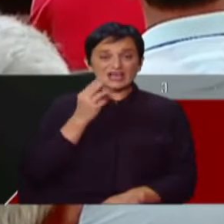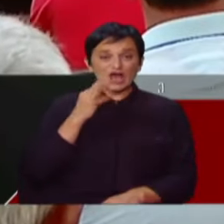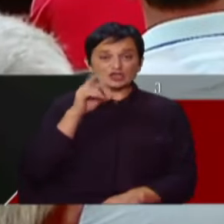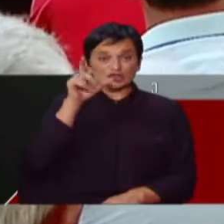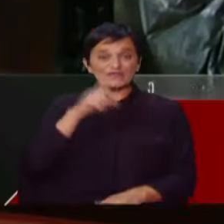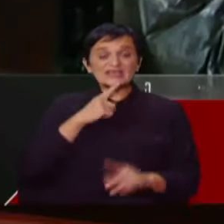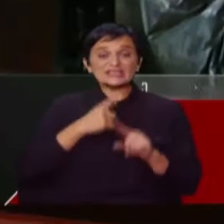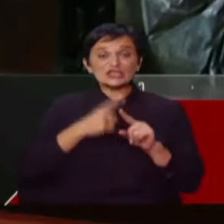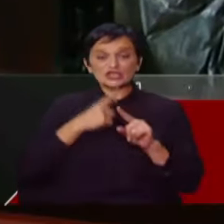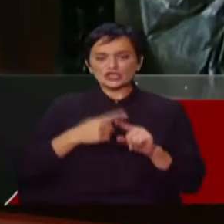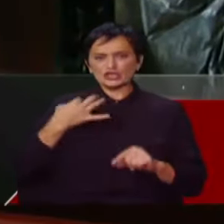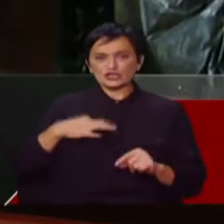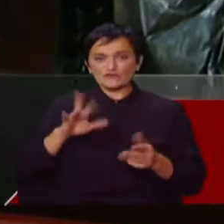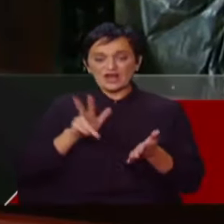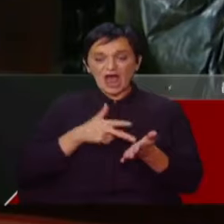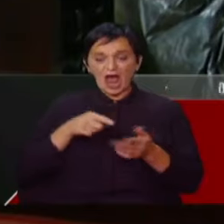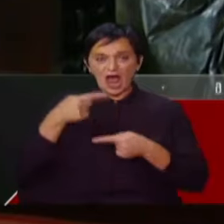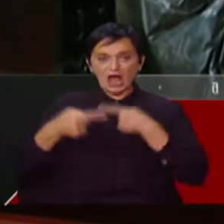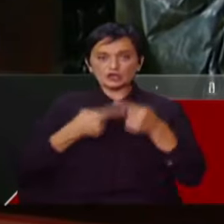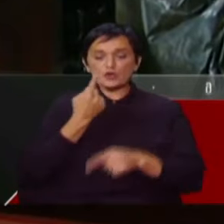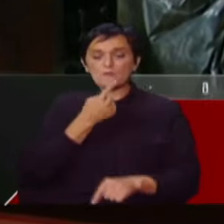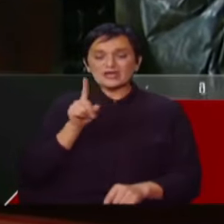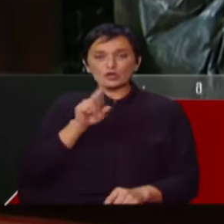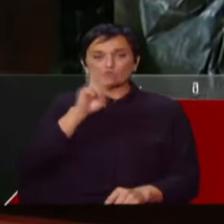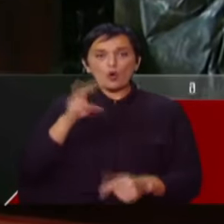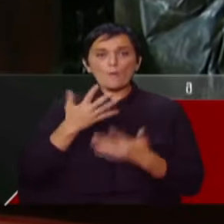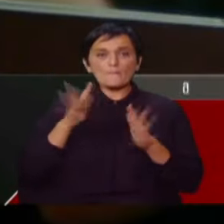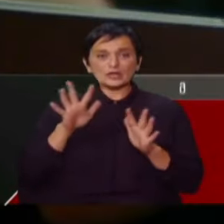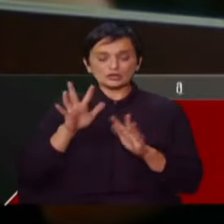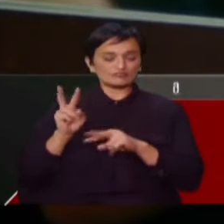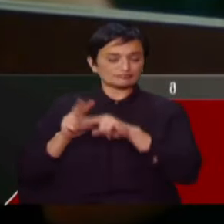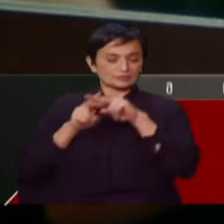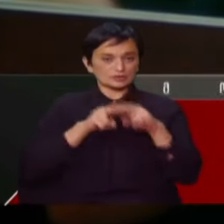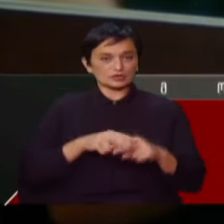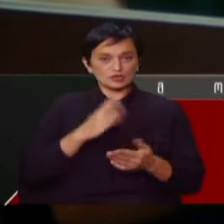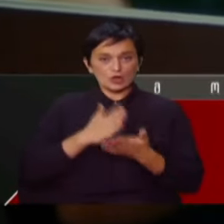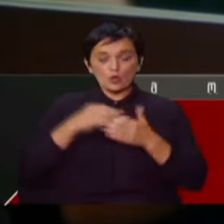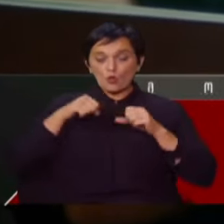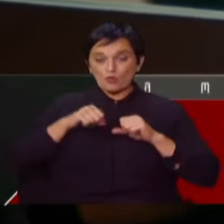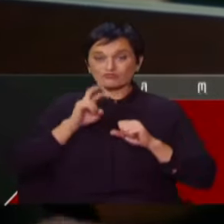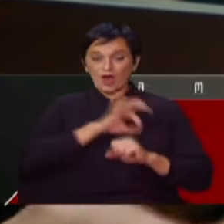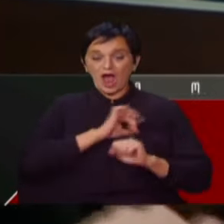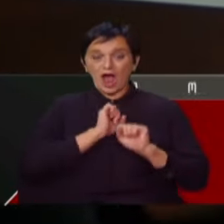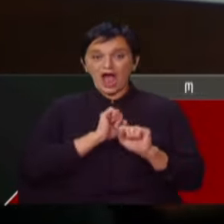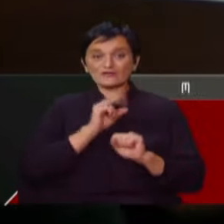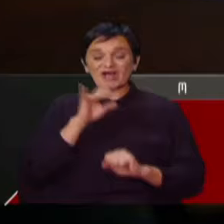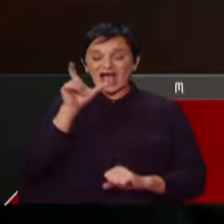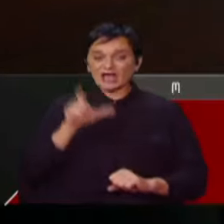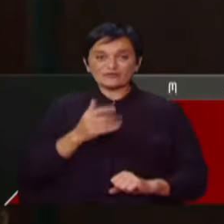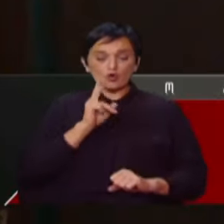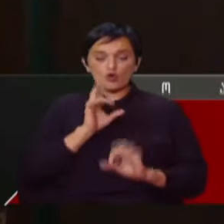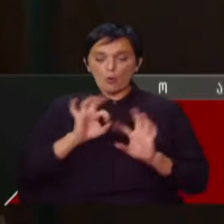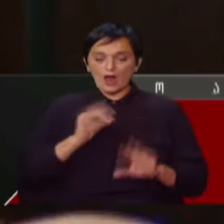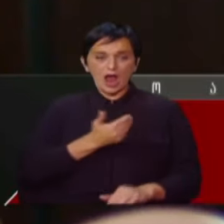Kezerashulis, Disada, Dishulis, Angari Shebze, Million Dollars, Zemeti Chari. Kezerashvilis upleba damtsvelma dres komentaris gaketeba aris